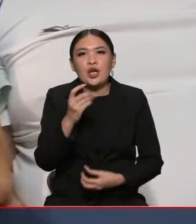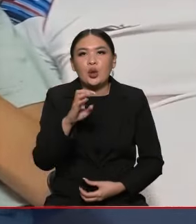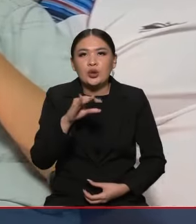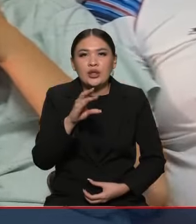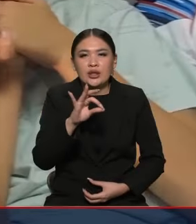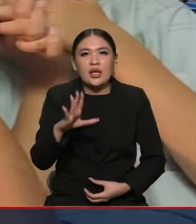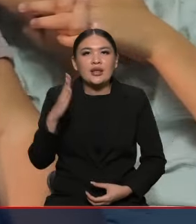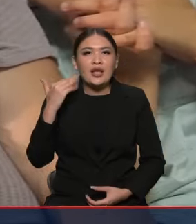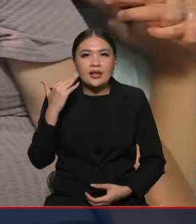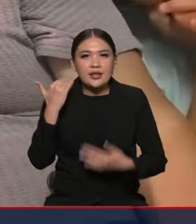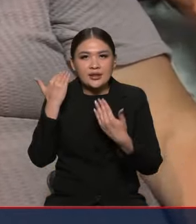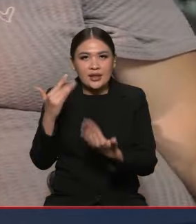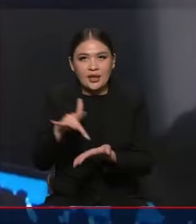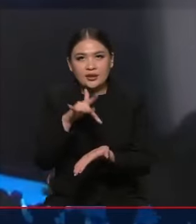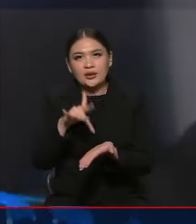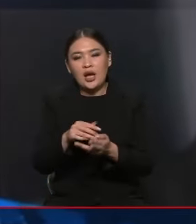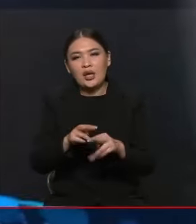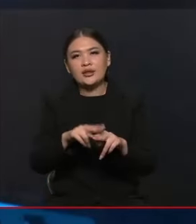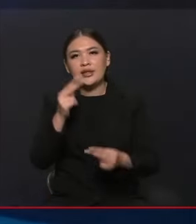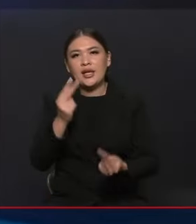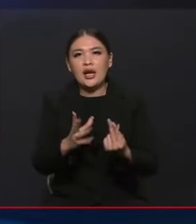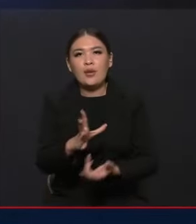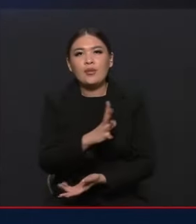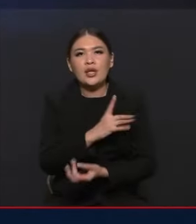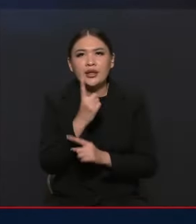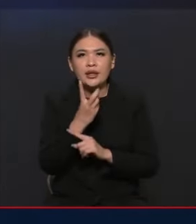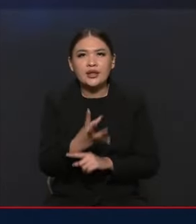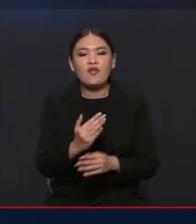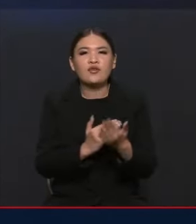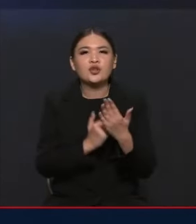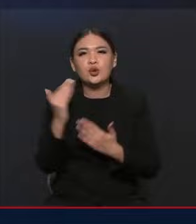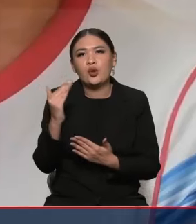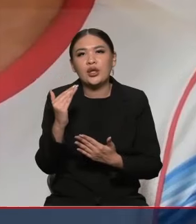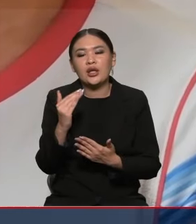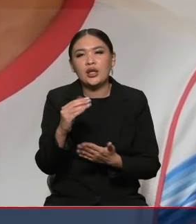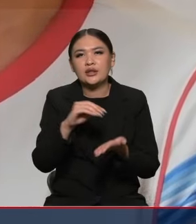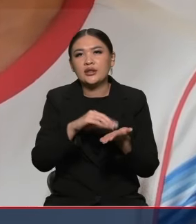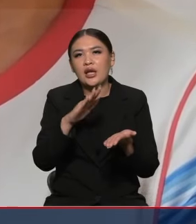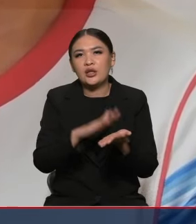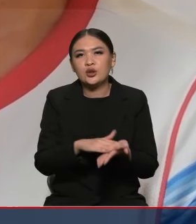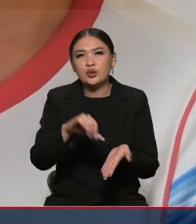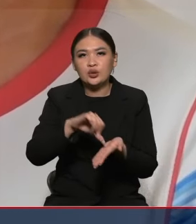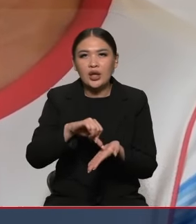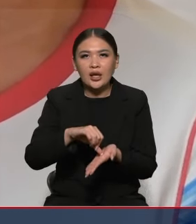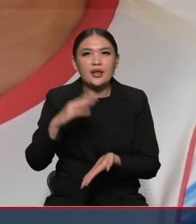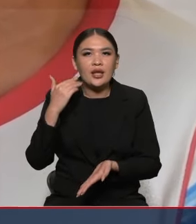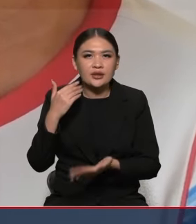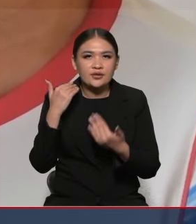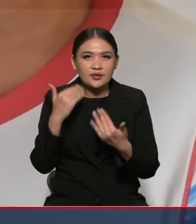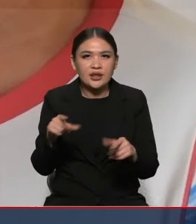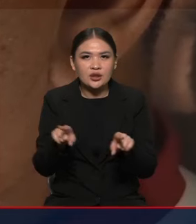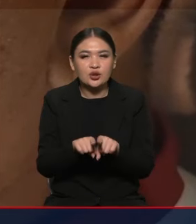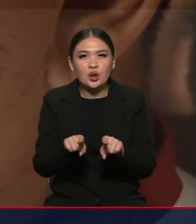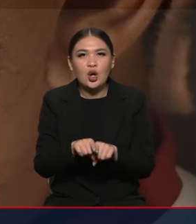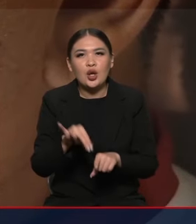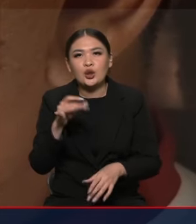Татарстана. Причин для особого внимания к играм у них несколько. Это и высокий статус соревнований, и участие сборной Татарстана в них, и